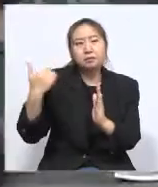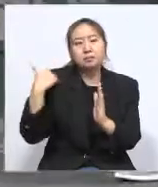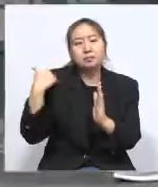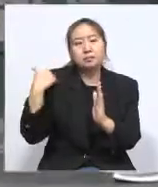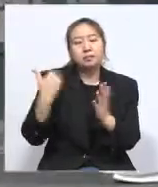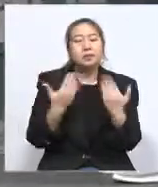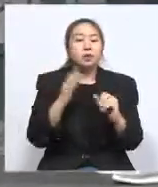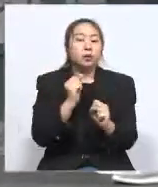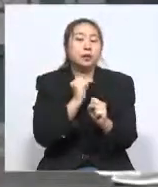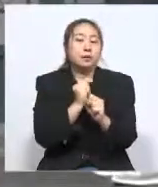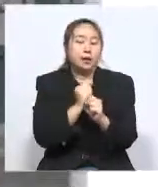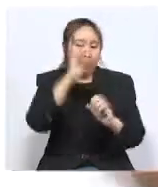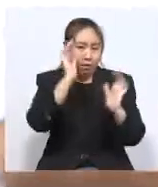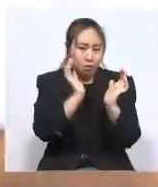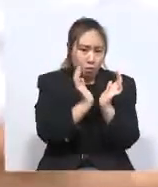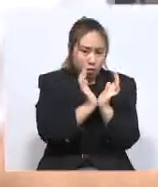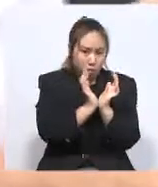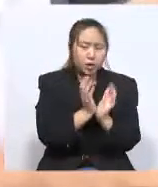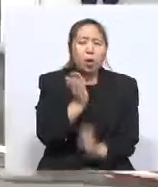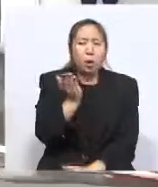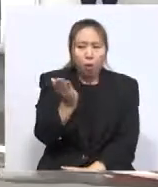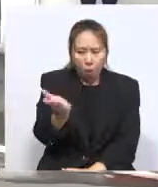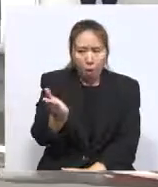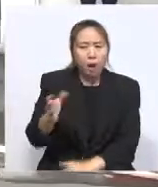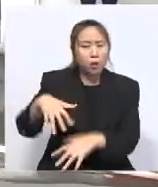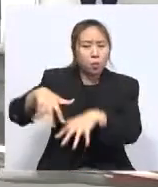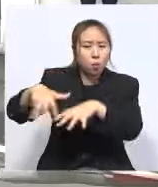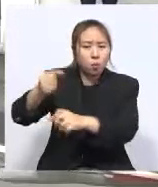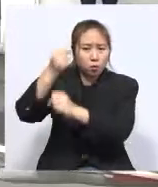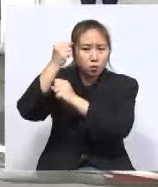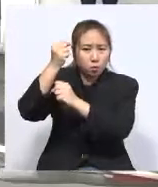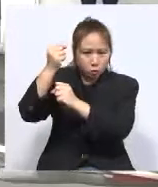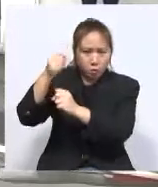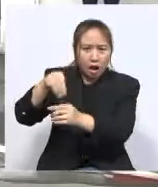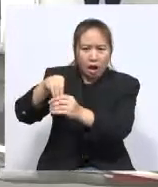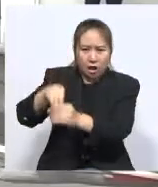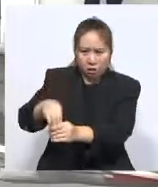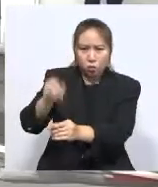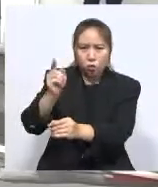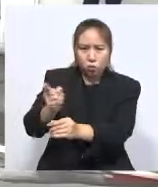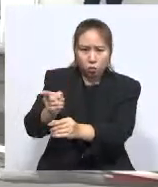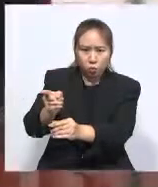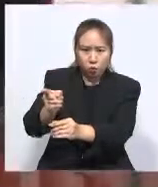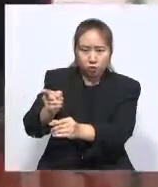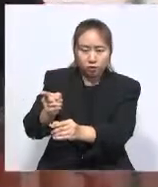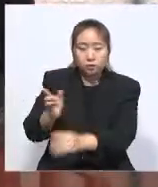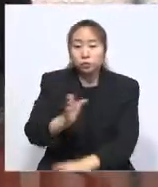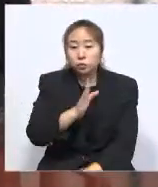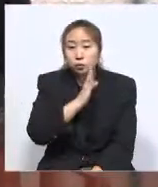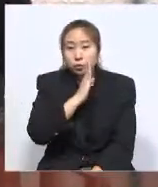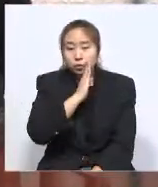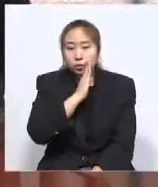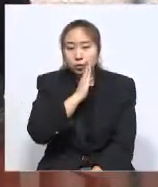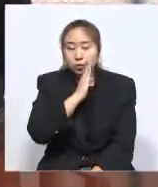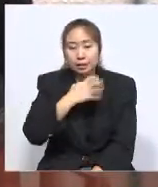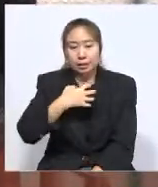เจ้าหน้าที่ก็พยายามขอให้ทางกลุ่มผู้ชุมนุมนั้นอยู่ในจุดที่กำหนดไว้แล้วก็ถ้าจะมี